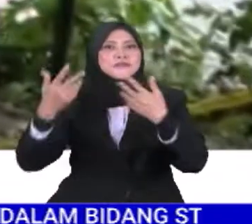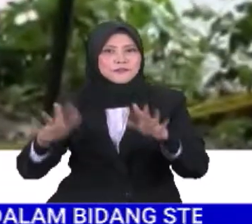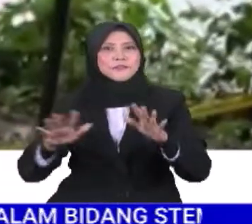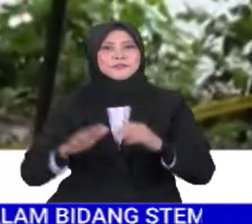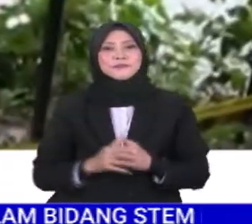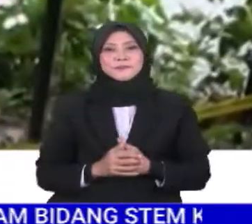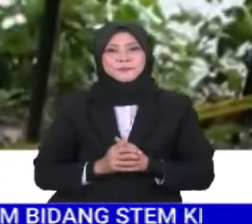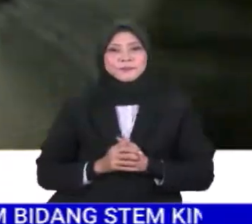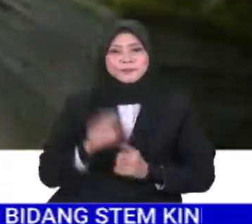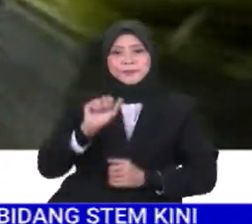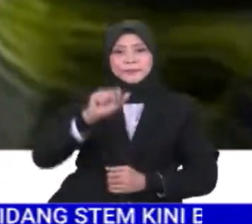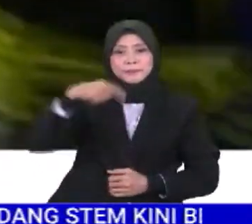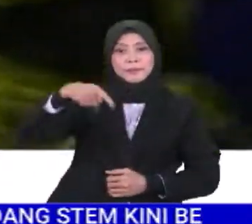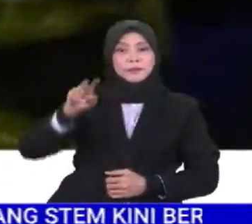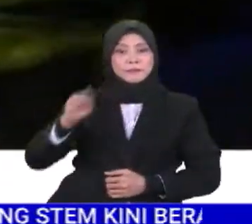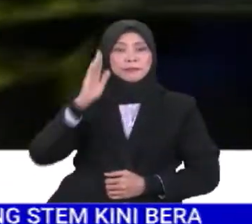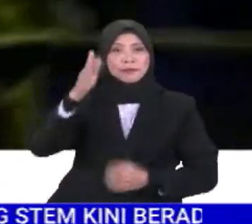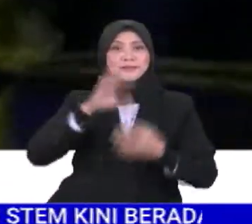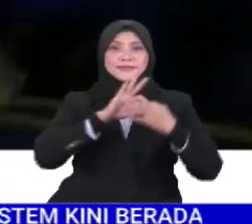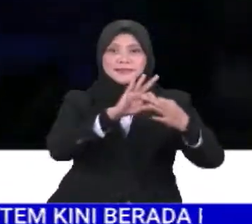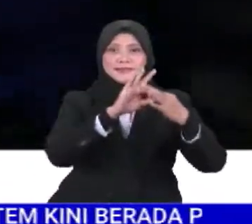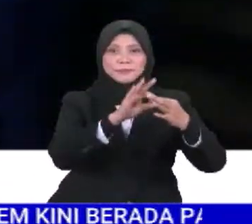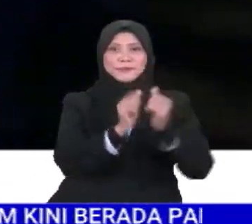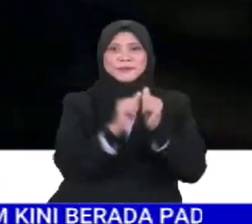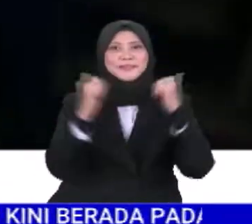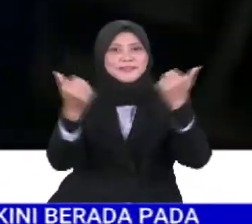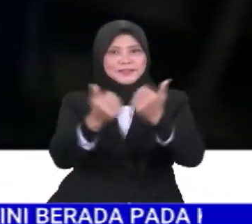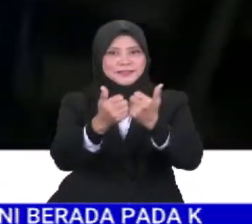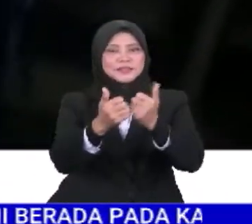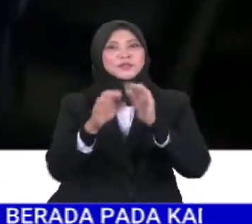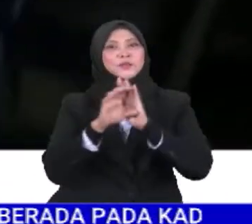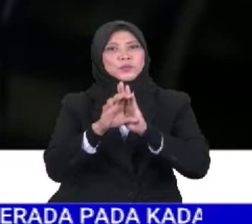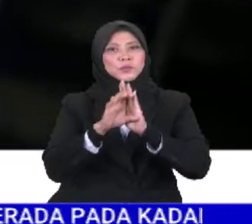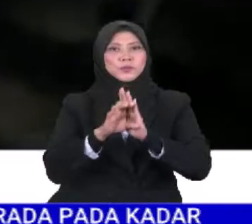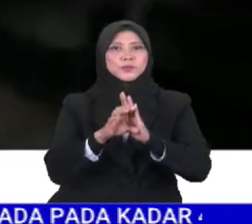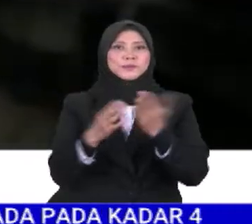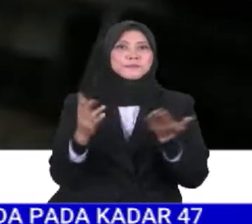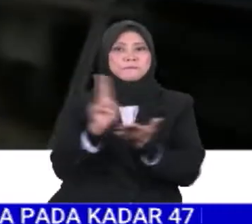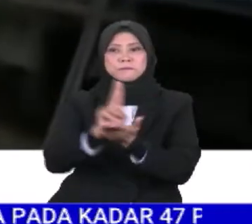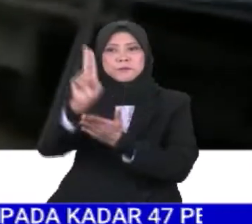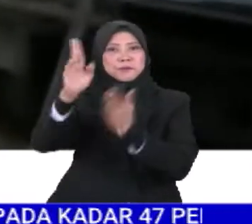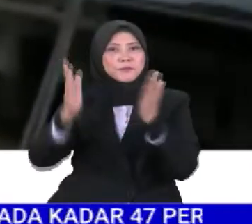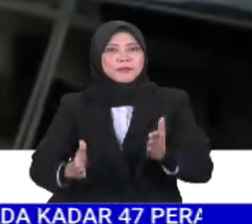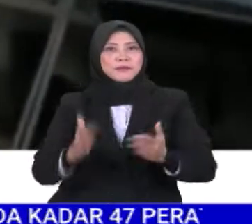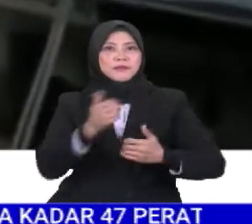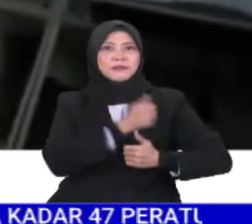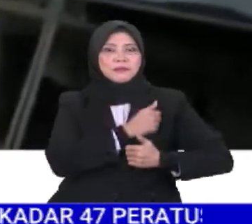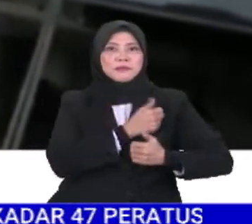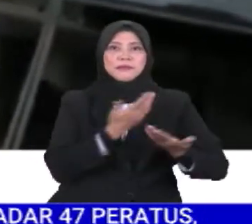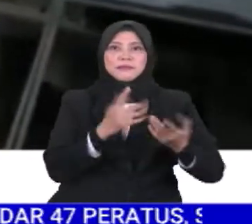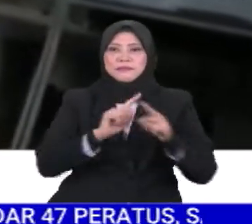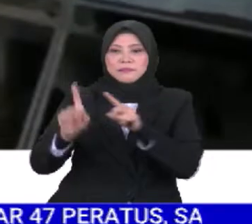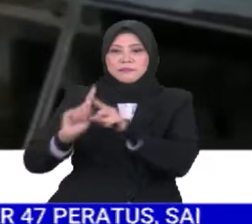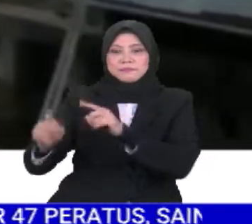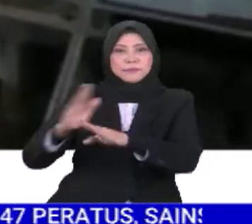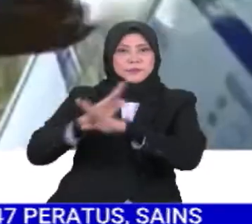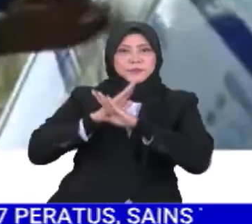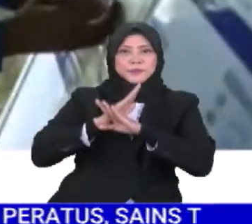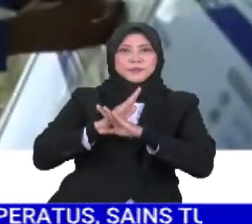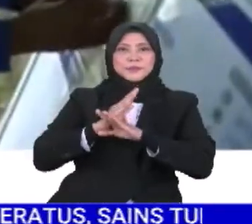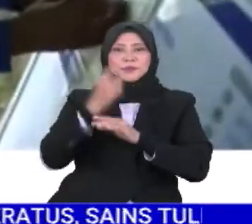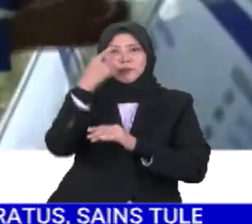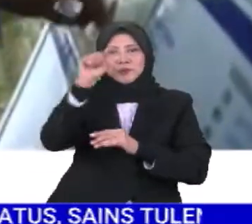Selain itu IPM juga akan bekerjasama dengan agensi berkaitan seperti kos siswa-siswa pertahanan awam dan Civil defense